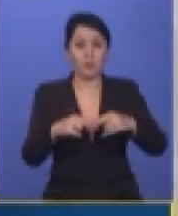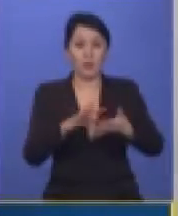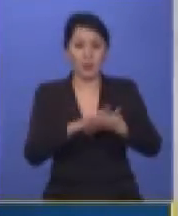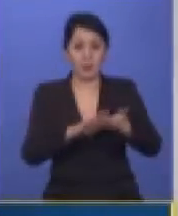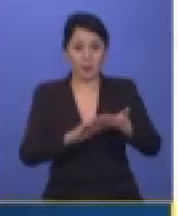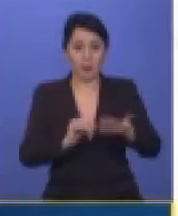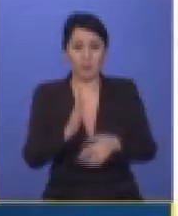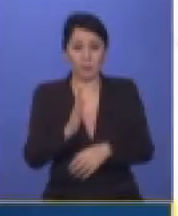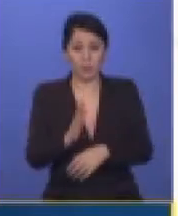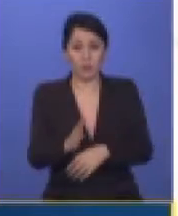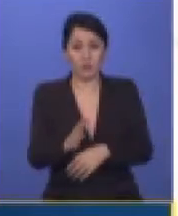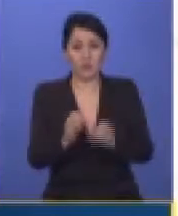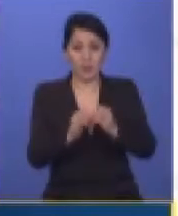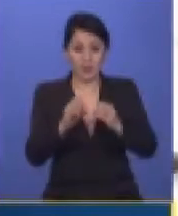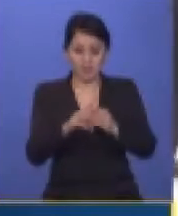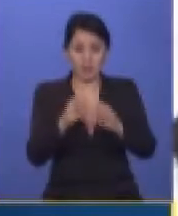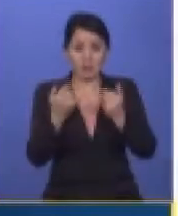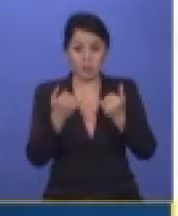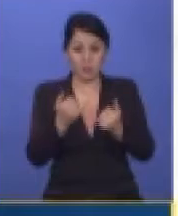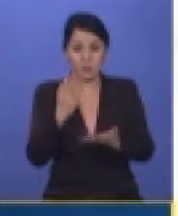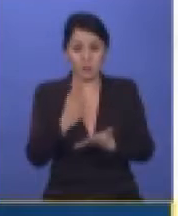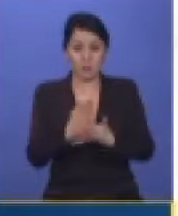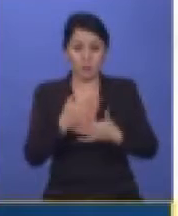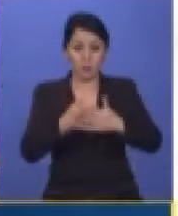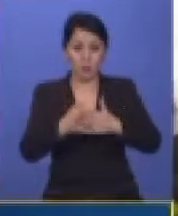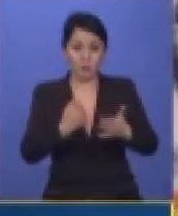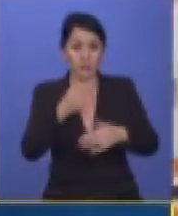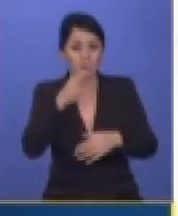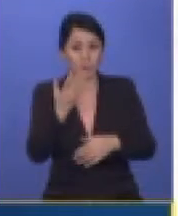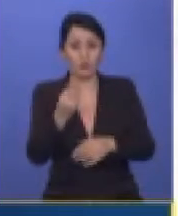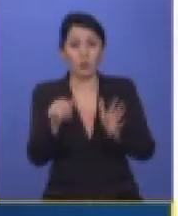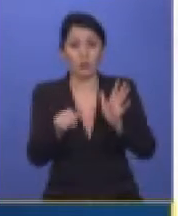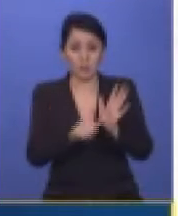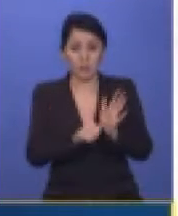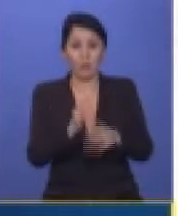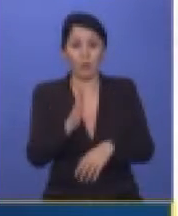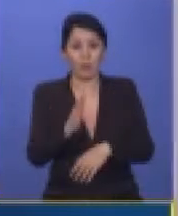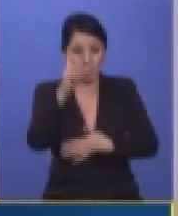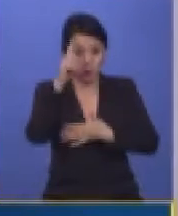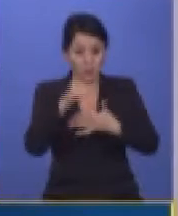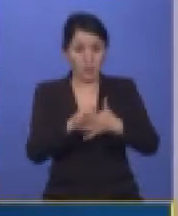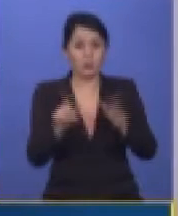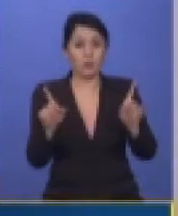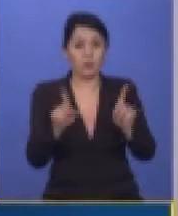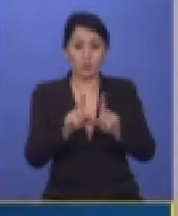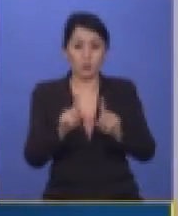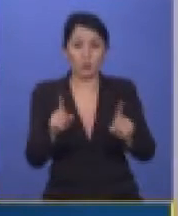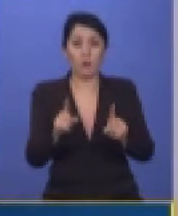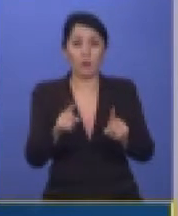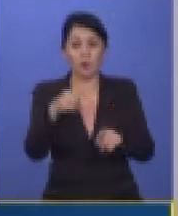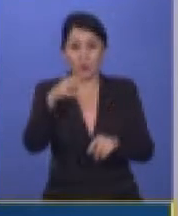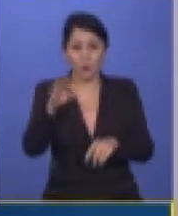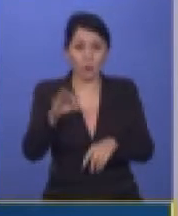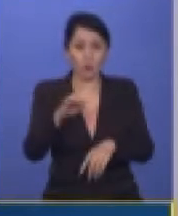нас сейчас действует 12. В ближайшее время построить еще 6. И надеюсь, что отсюда с этих кортов